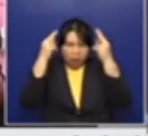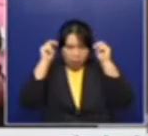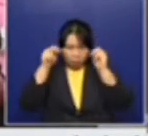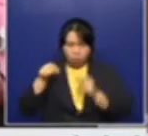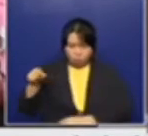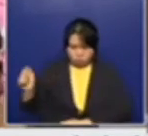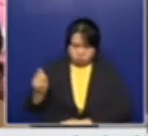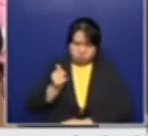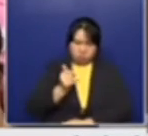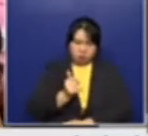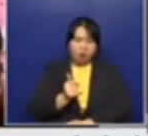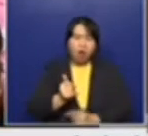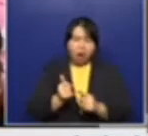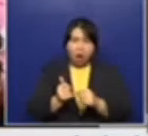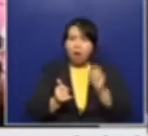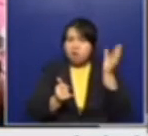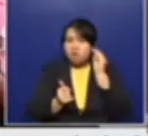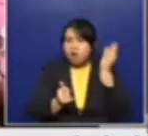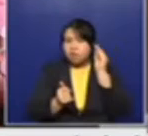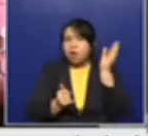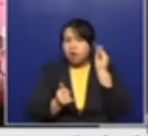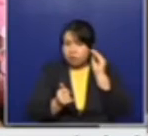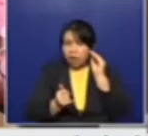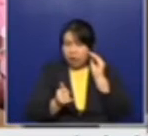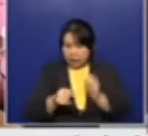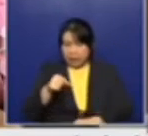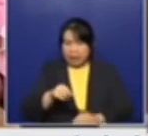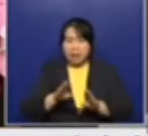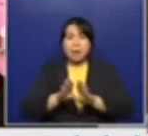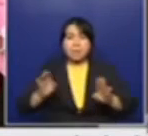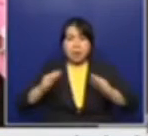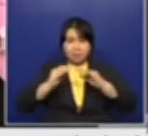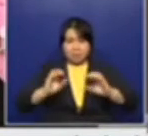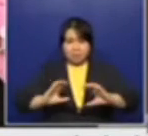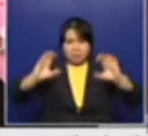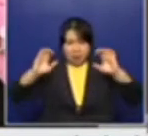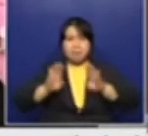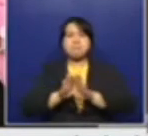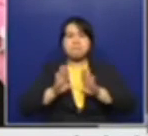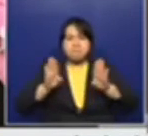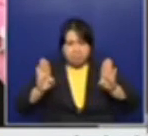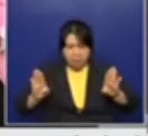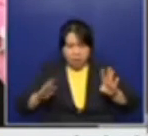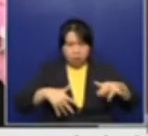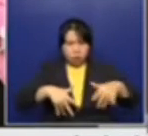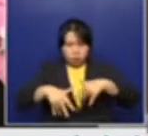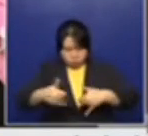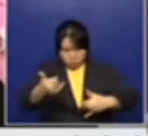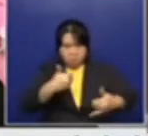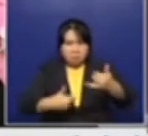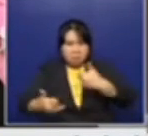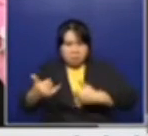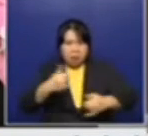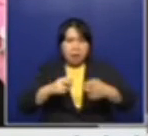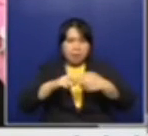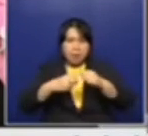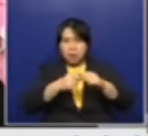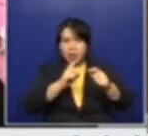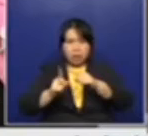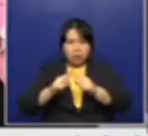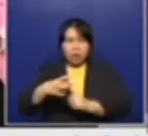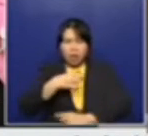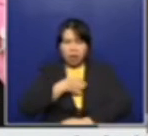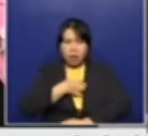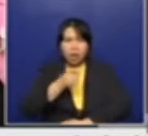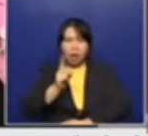องลงมารับฟังโดยเปิดทำเนียบรัฐบาลให้ประชาชนได้ไปเสนอปัญหาหรือความต้องการ